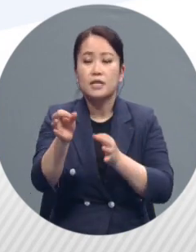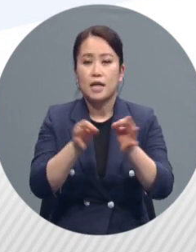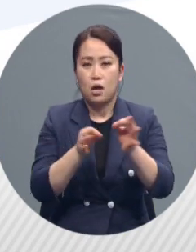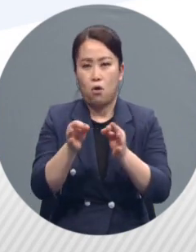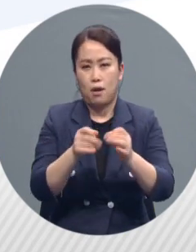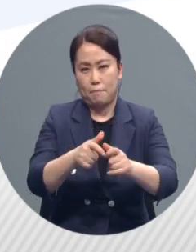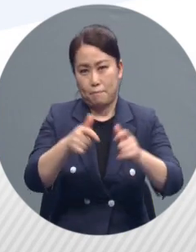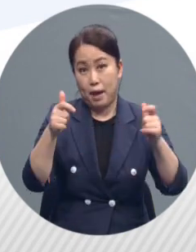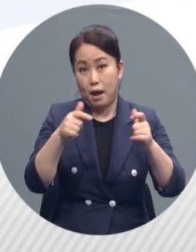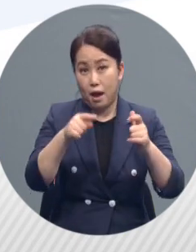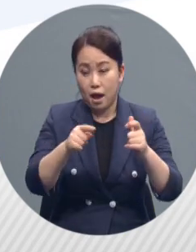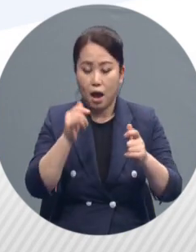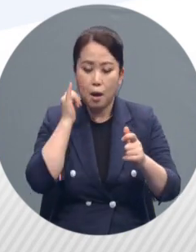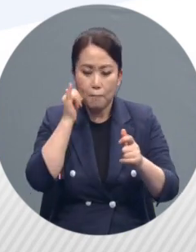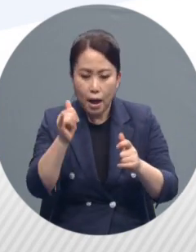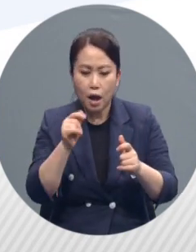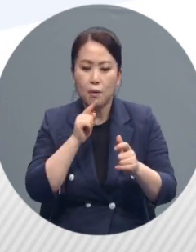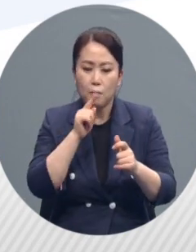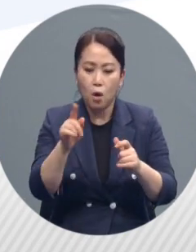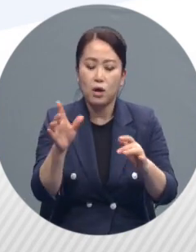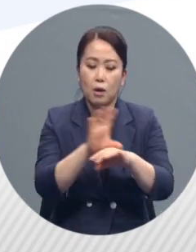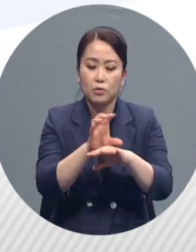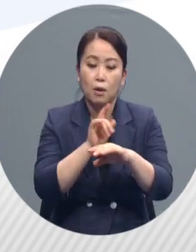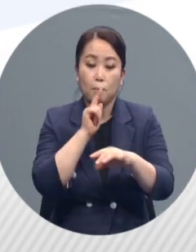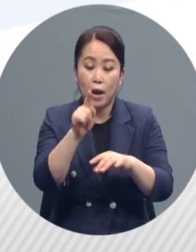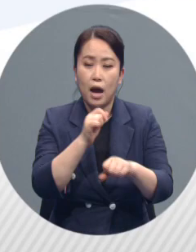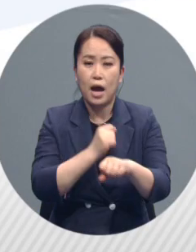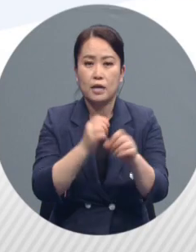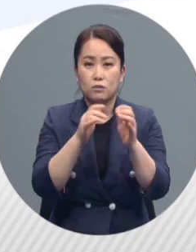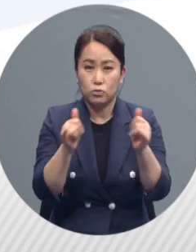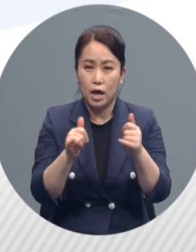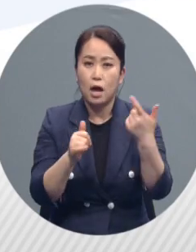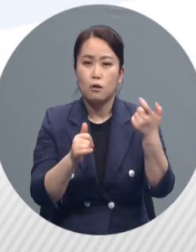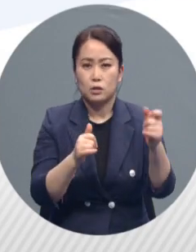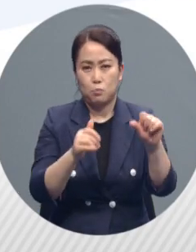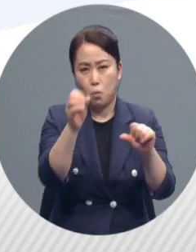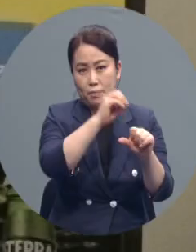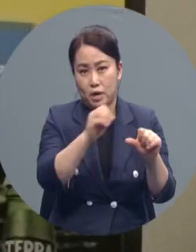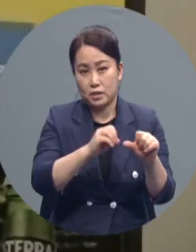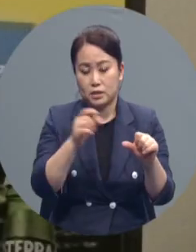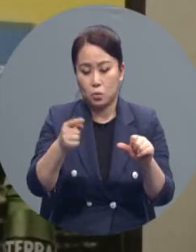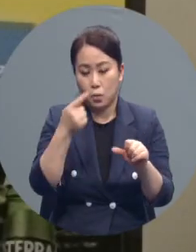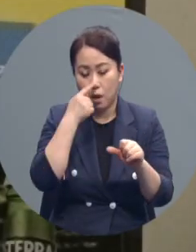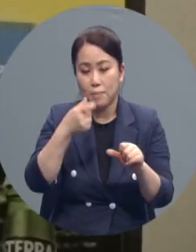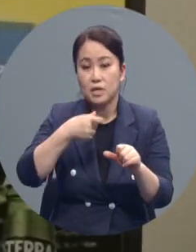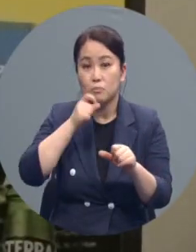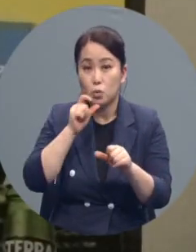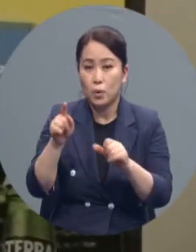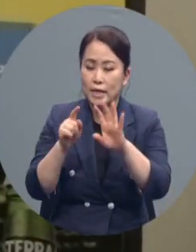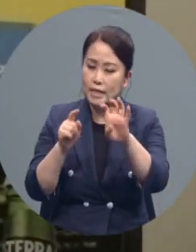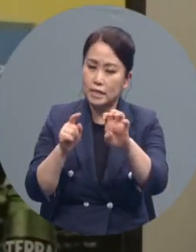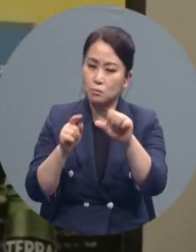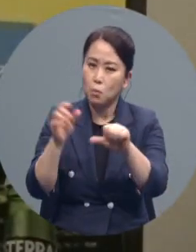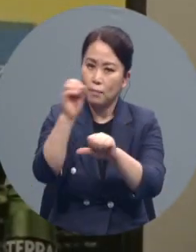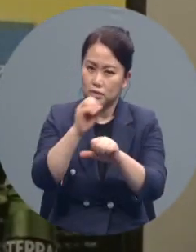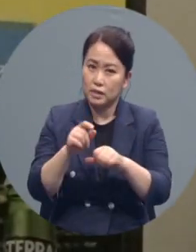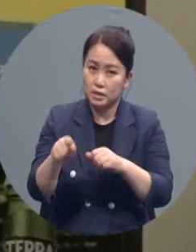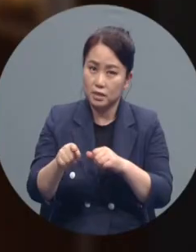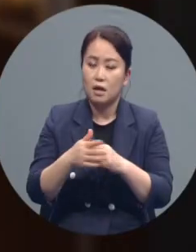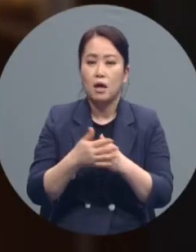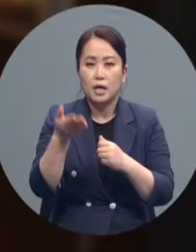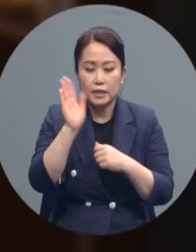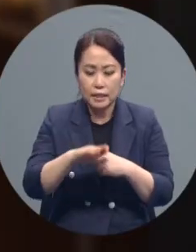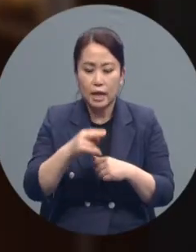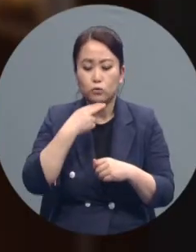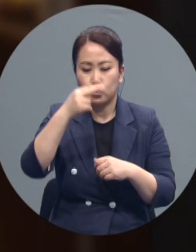사업자 수가 65% 커피음료 점이 40% 나 증가한 데 비해 사회적 거리두기 탓으로 간이 주정